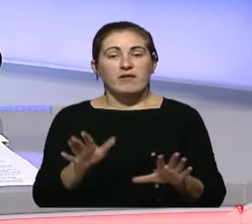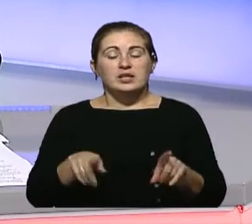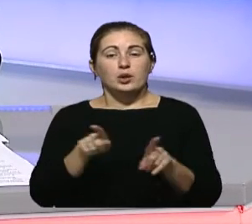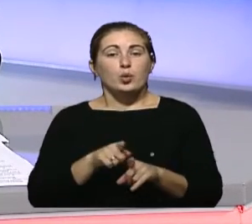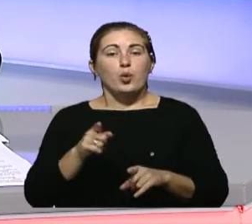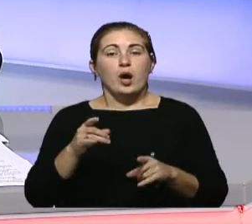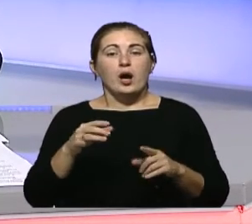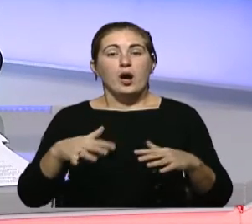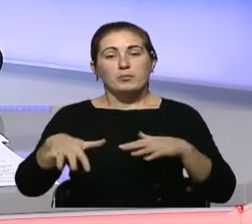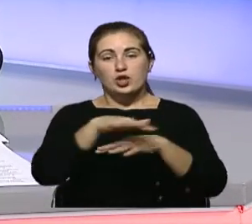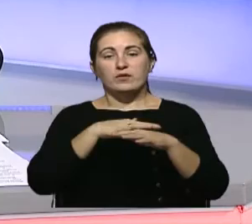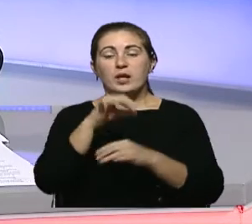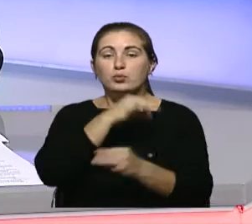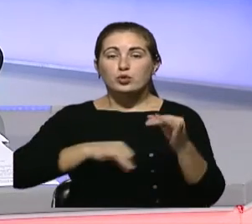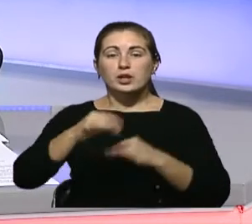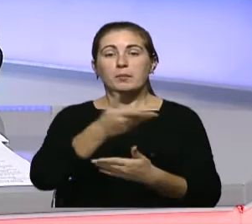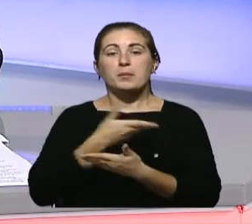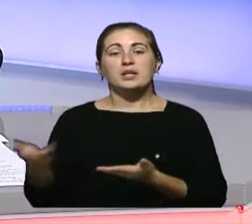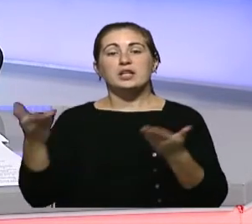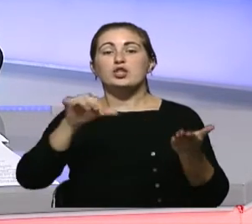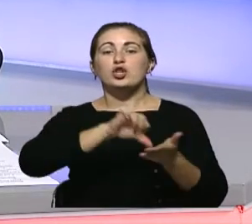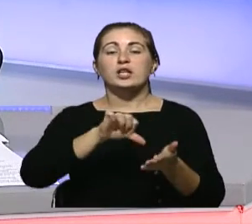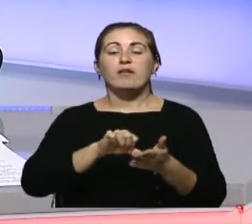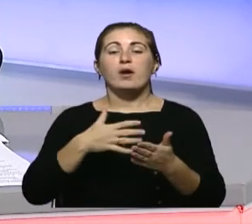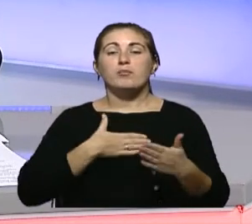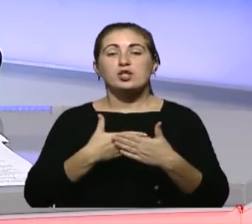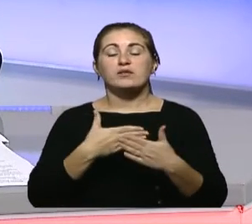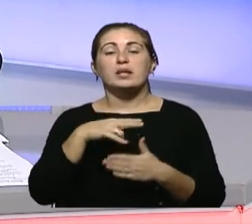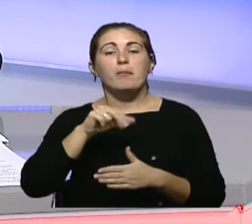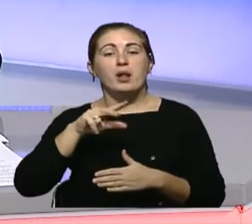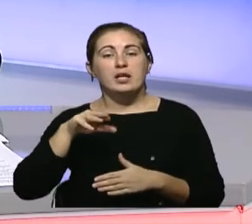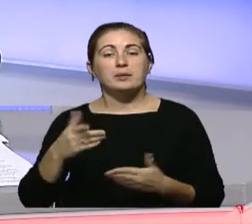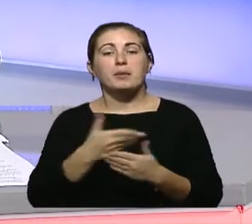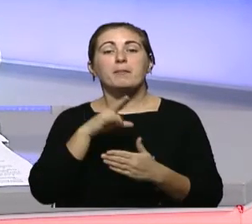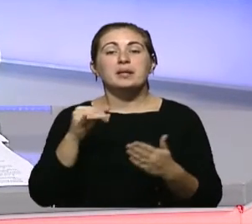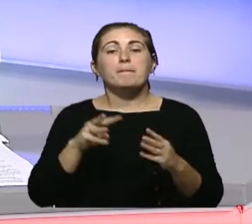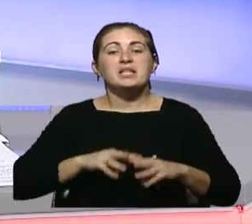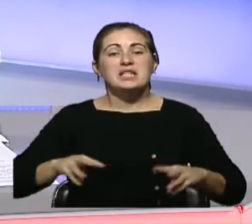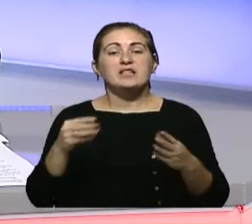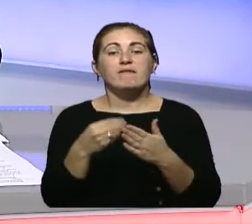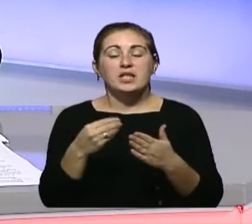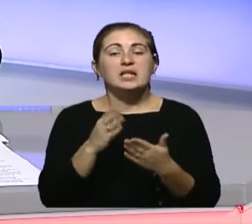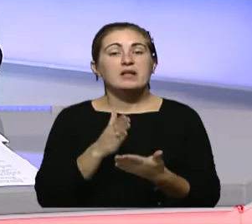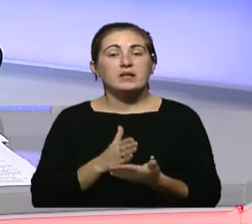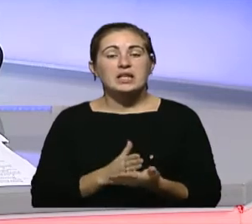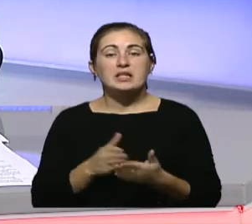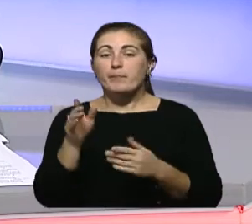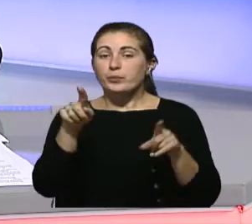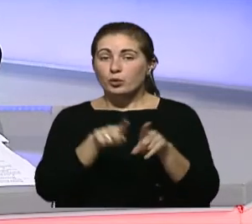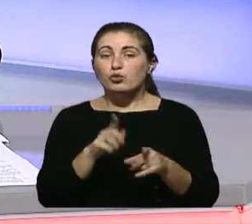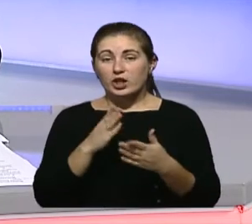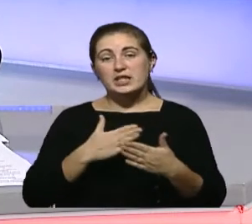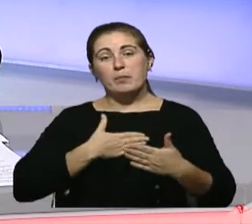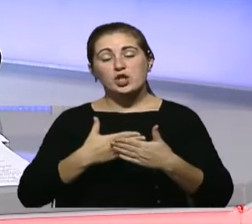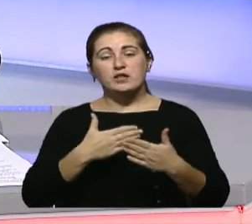общественное обсуждение. Да, мы пригласили членов общественной палаты. У нас при Министерстве финансов есть тоже есть